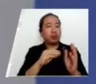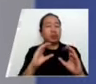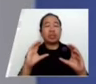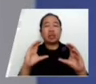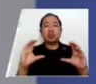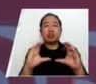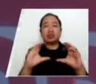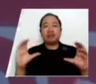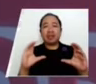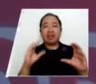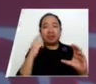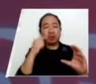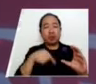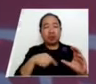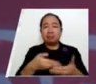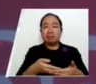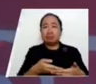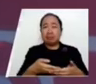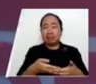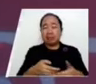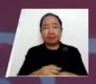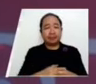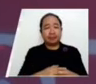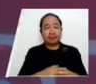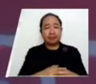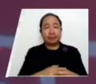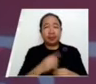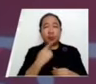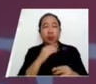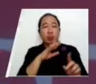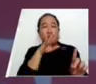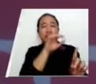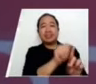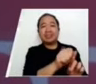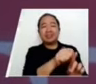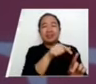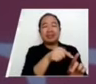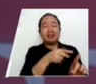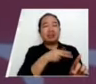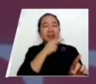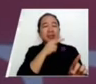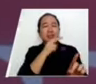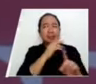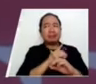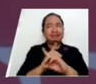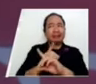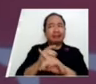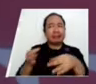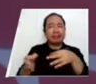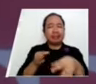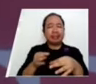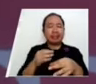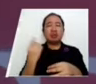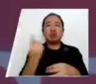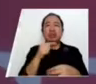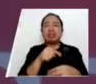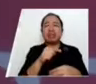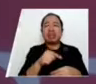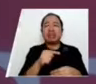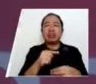bata. Ang nasakoting suspect dumepensa at iginit na naghahanap lang daw siya ng mag-aampon sa